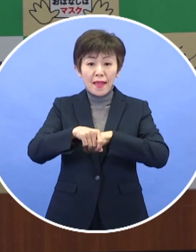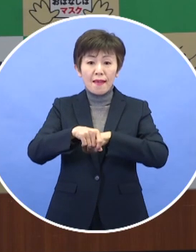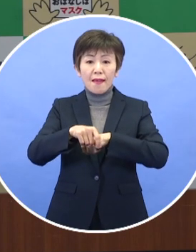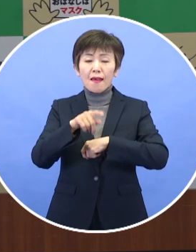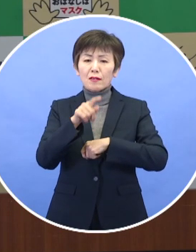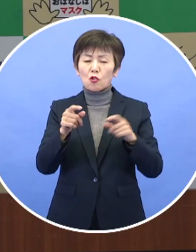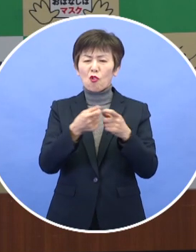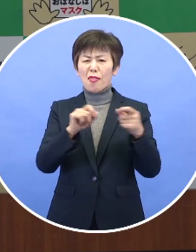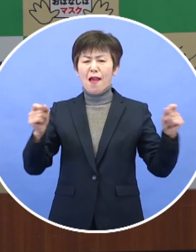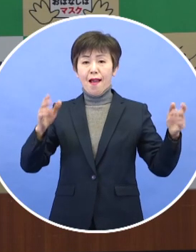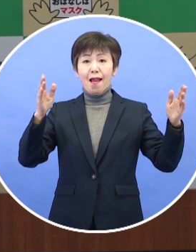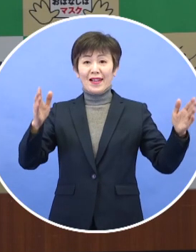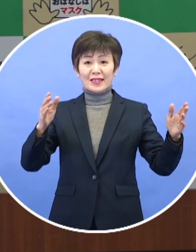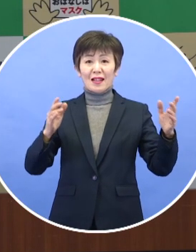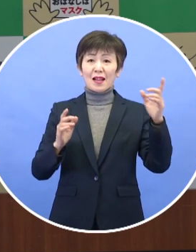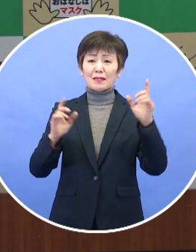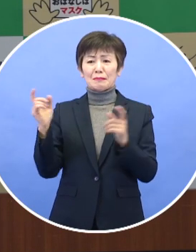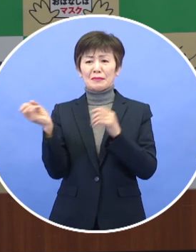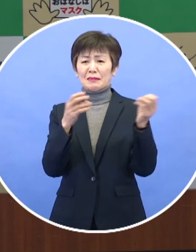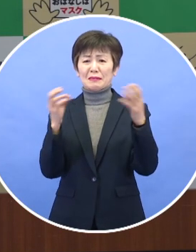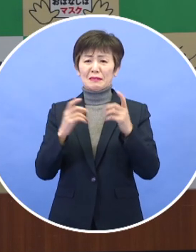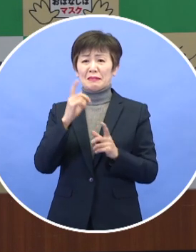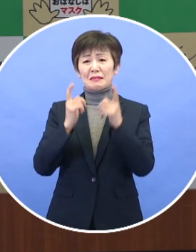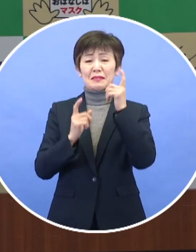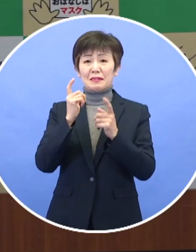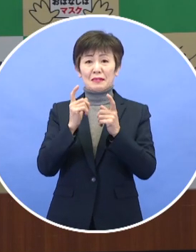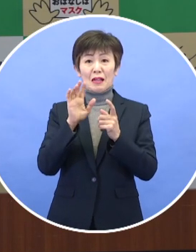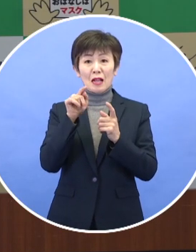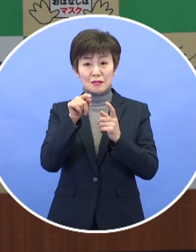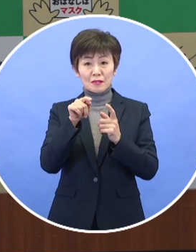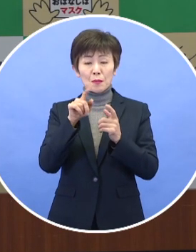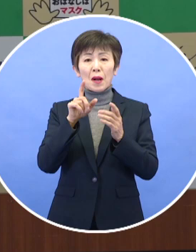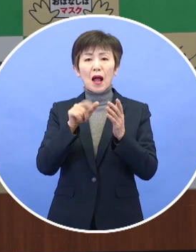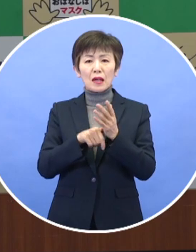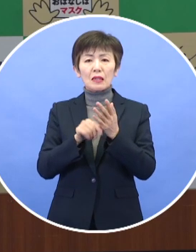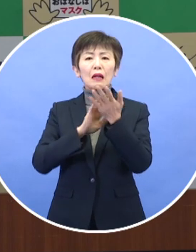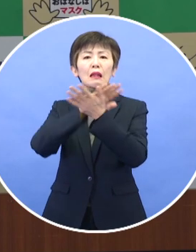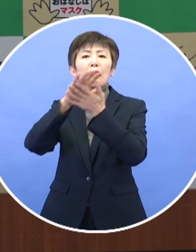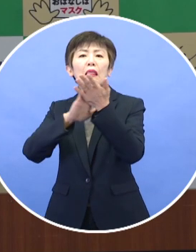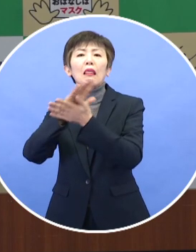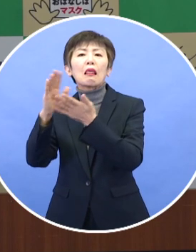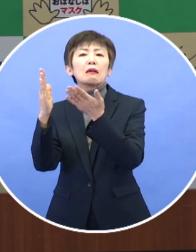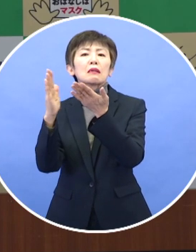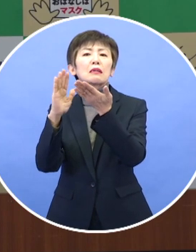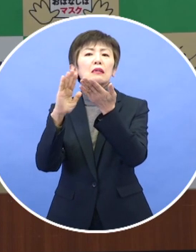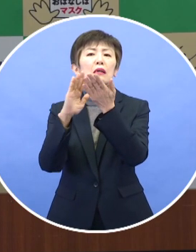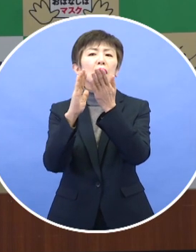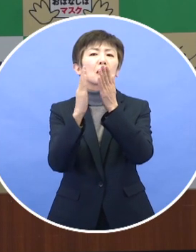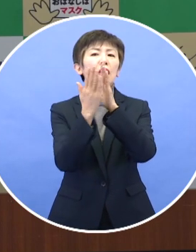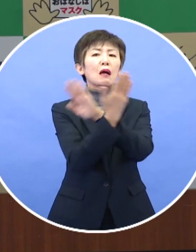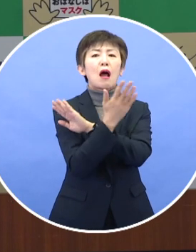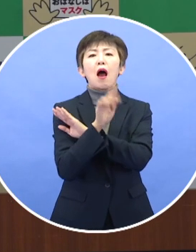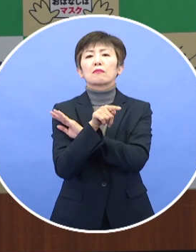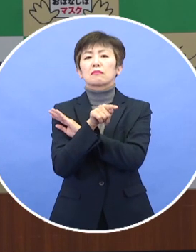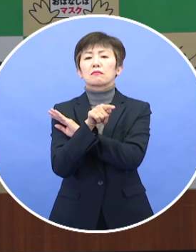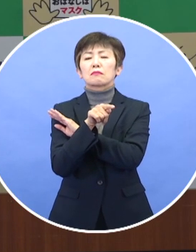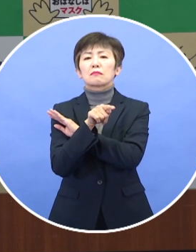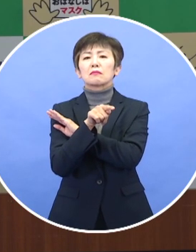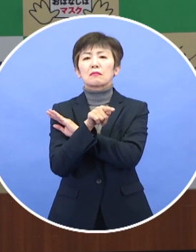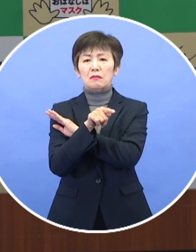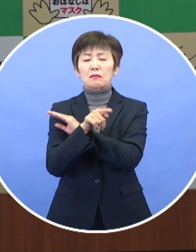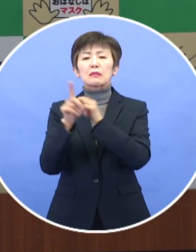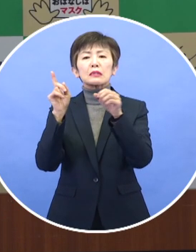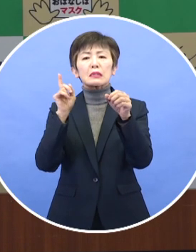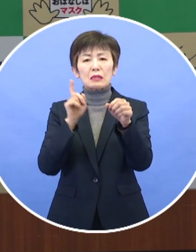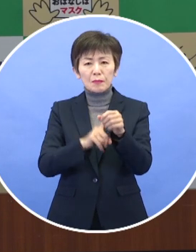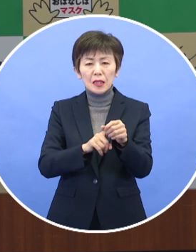間になりますと、もう皆さんご案内の通りですね、座がだんだん乱れてくる、そういう状況にもなると思います。まずはお話